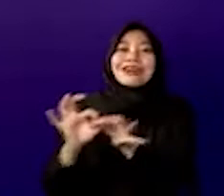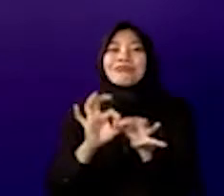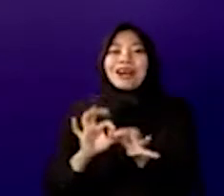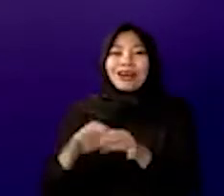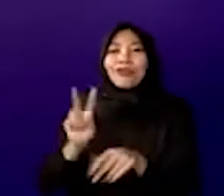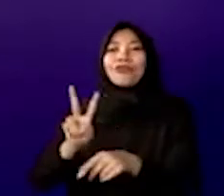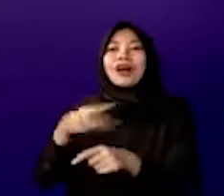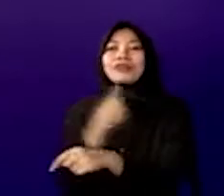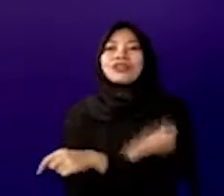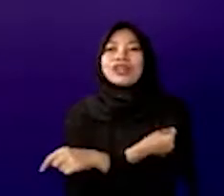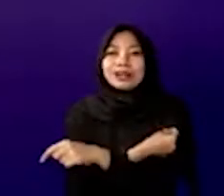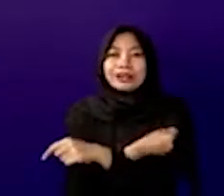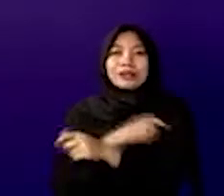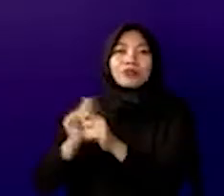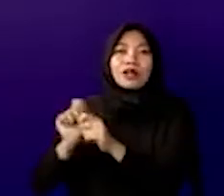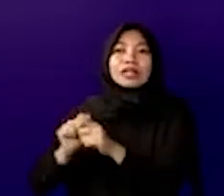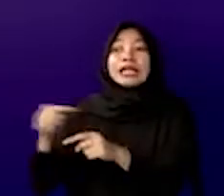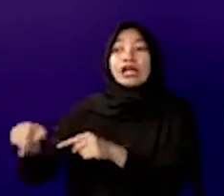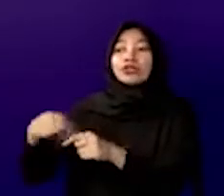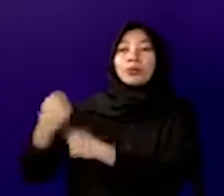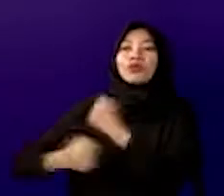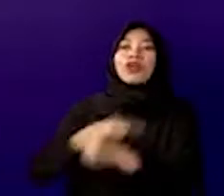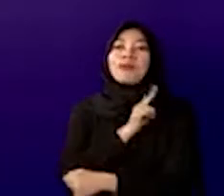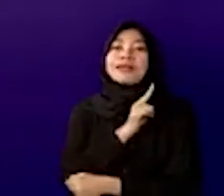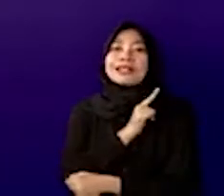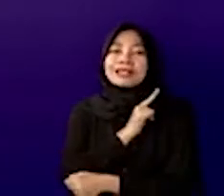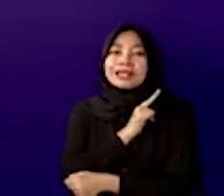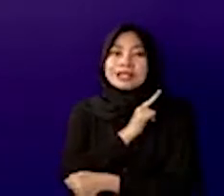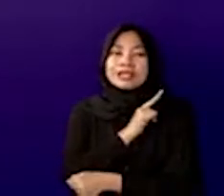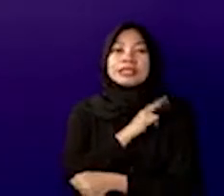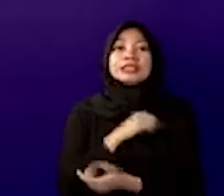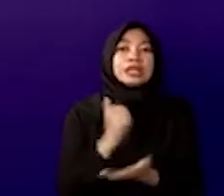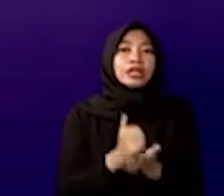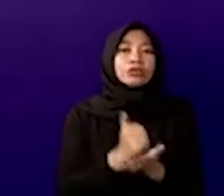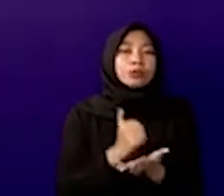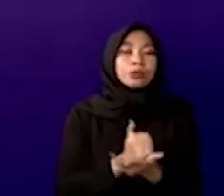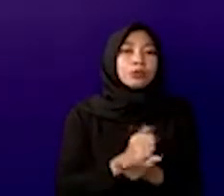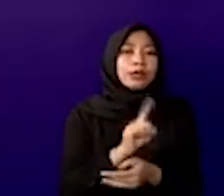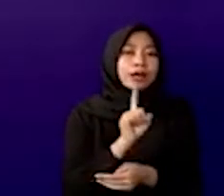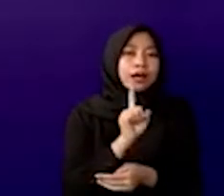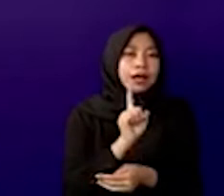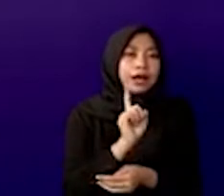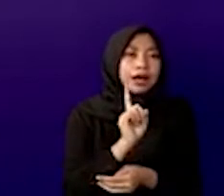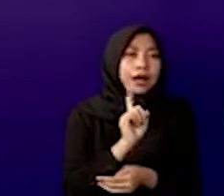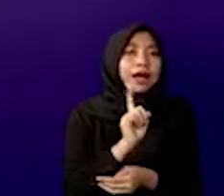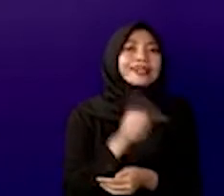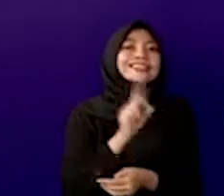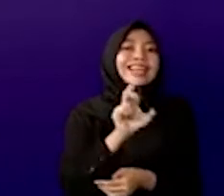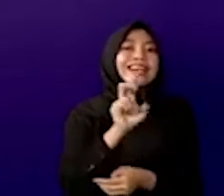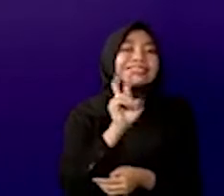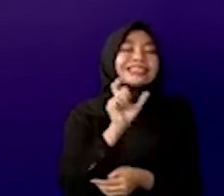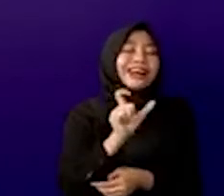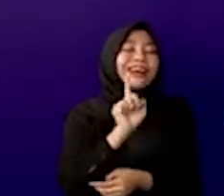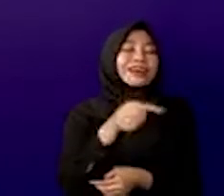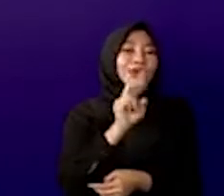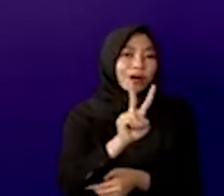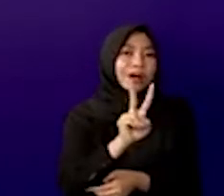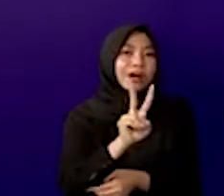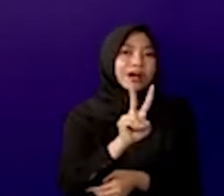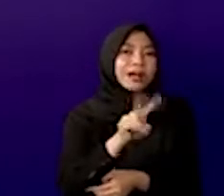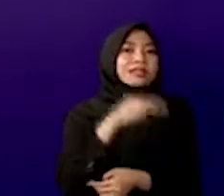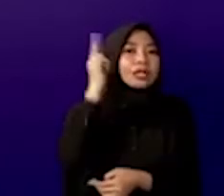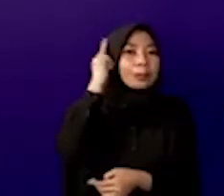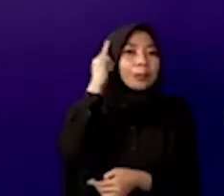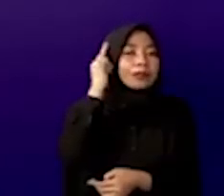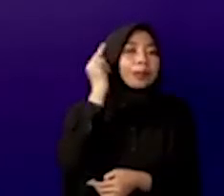ini adalah untuk vaksin Mandiri jadi ada dua ee ada dua langkah yaitu yang diberikan